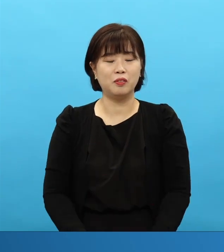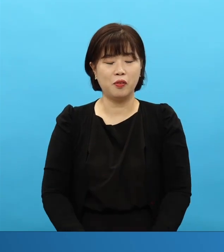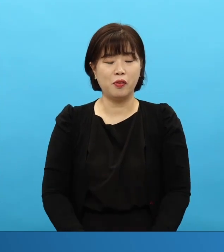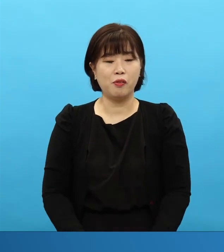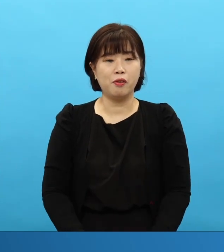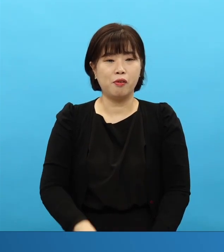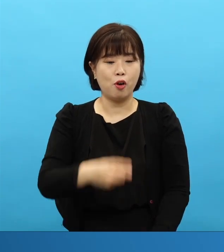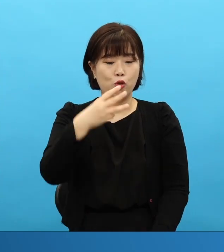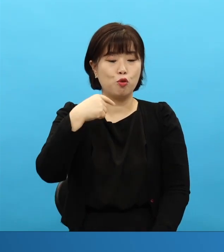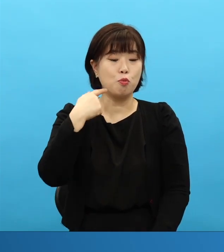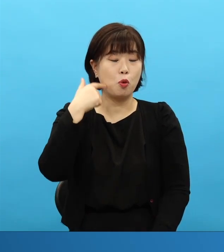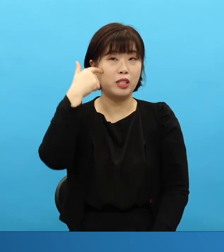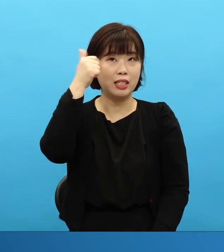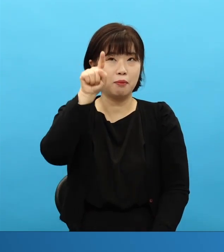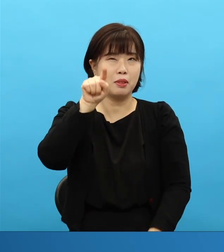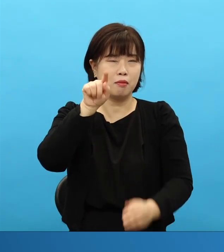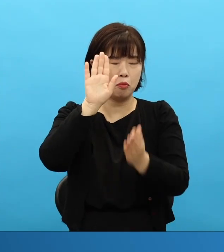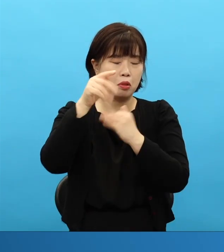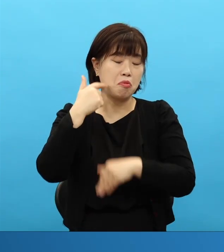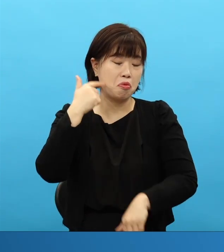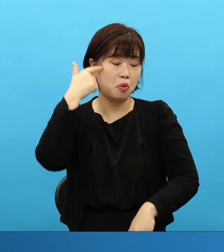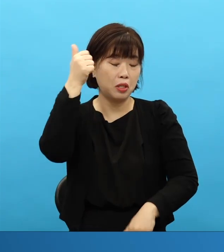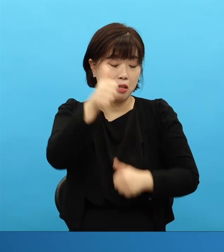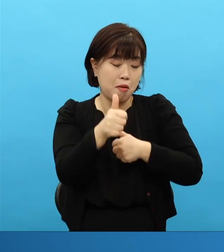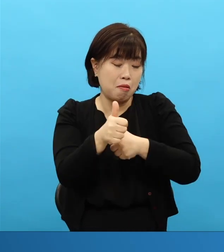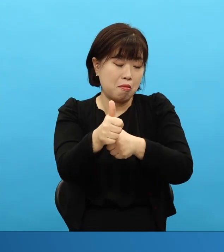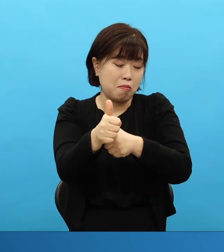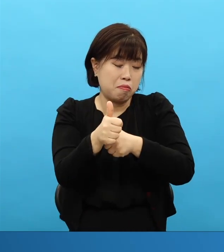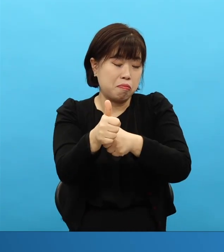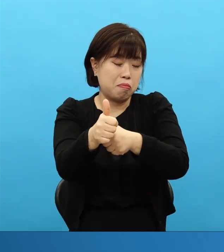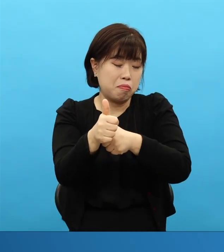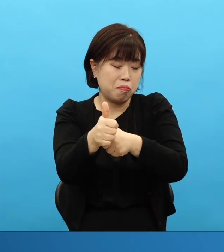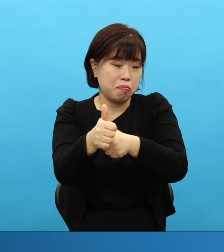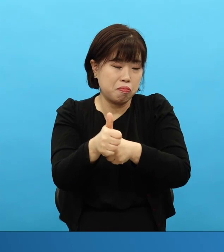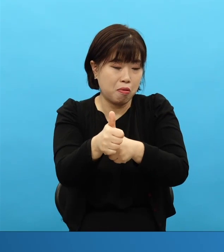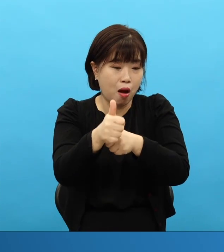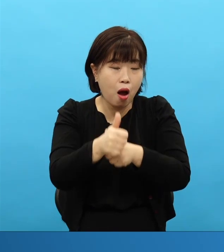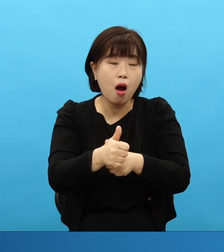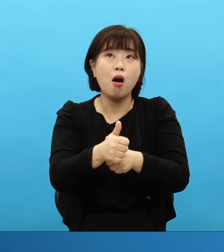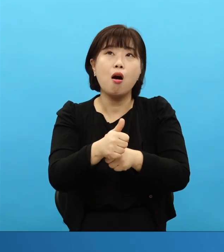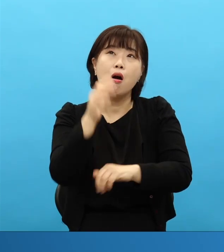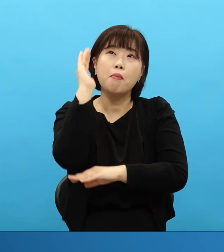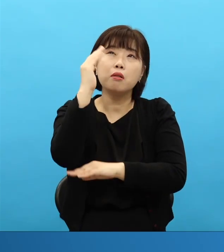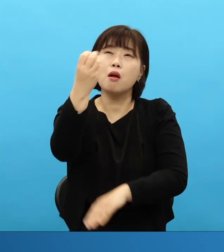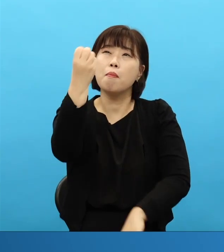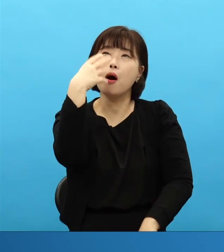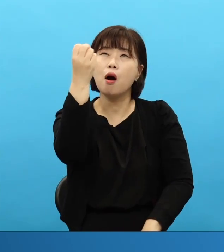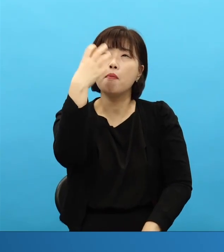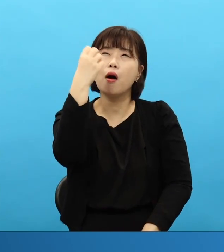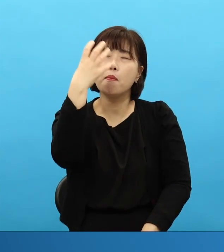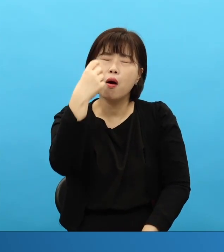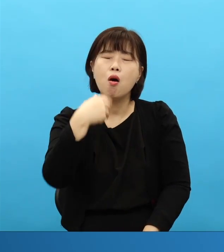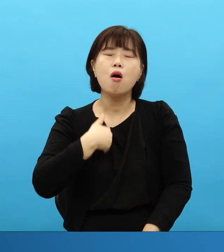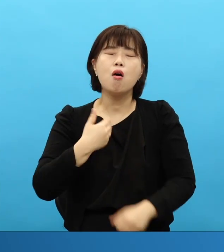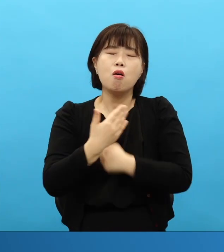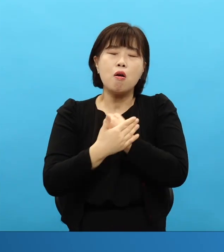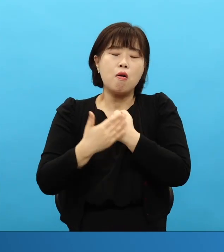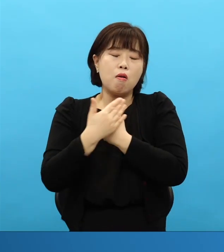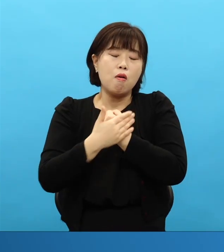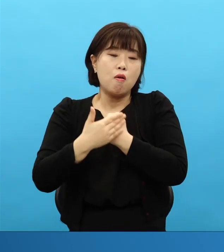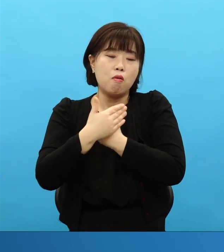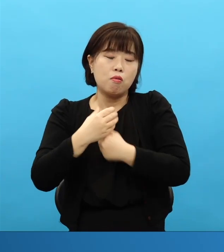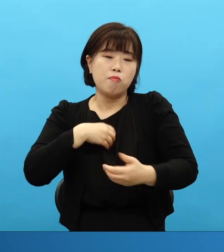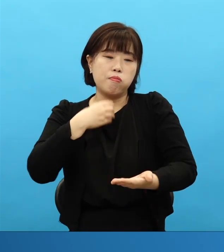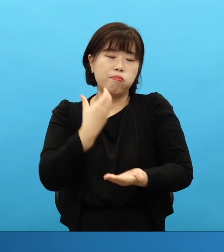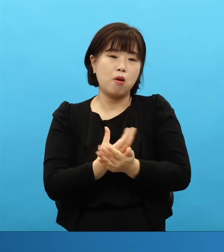목사님을 따라다녔습니다. 들으면 들을수록 미치고 싶은 거 있죠. 도저히 이해할 수 없는 그 복음의 영광이